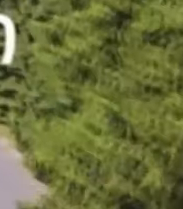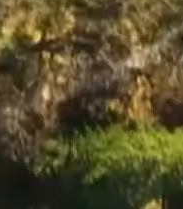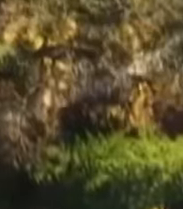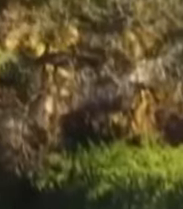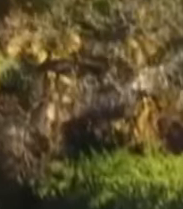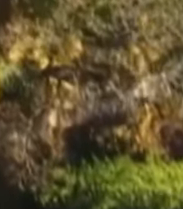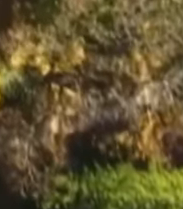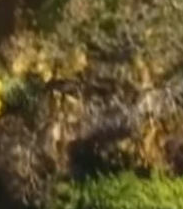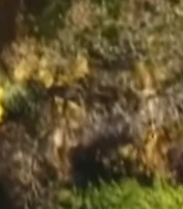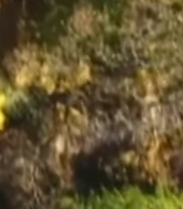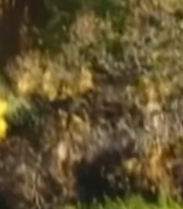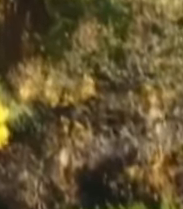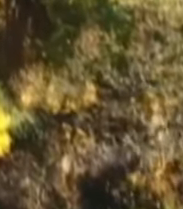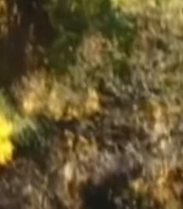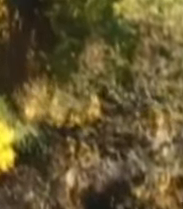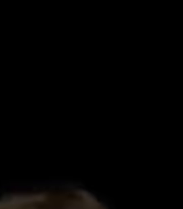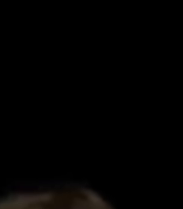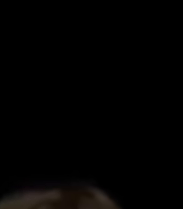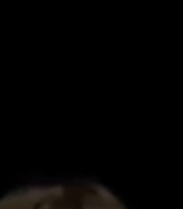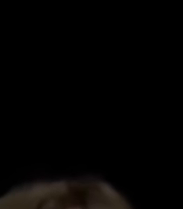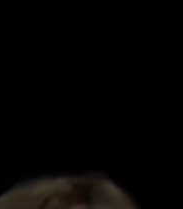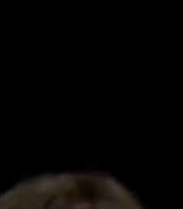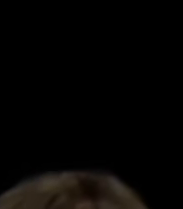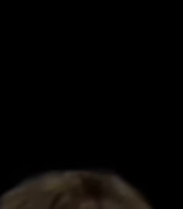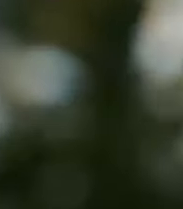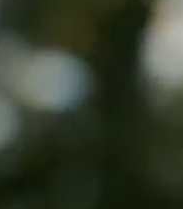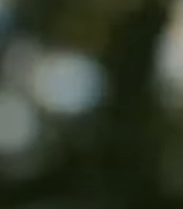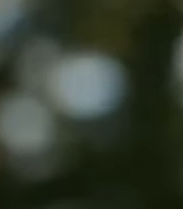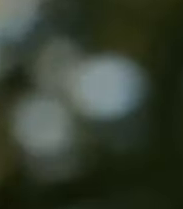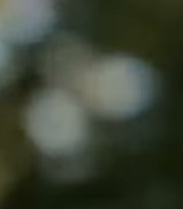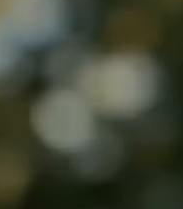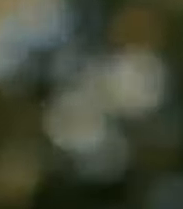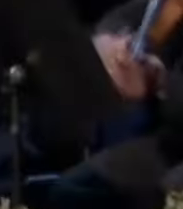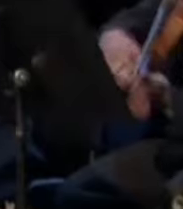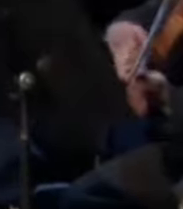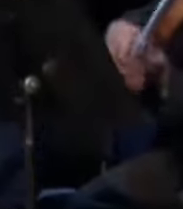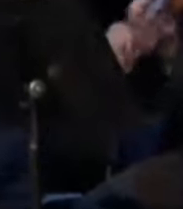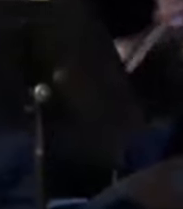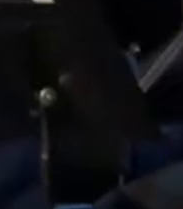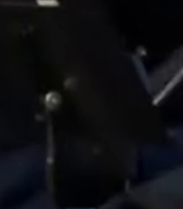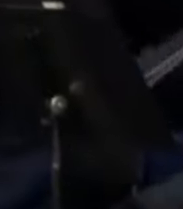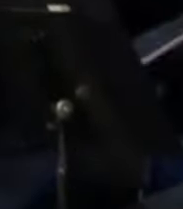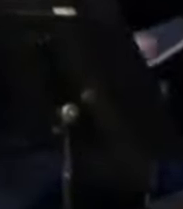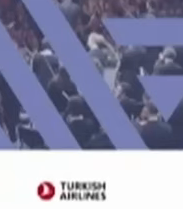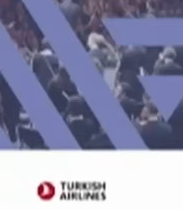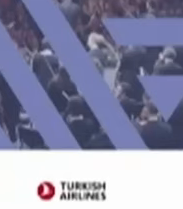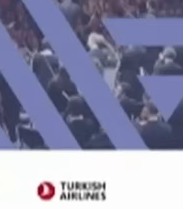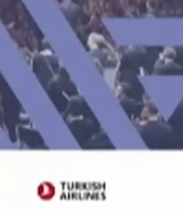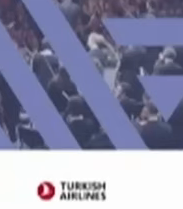ფესტივალი 8-22 სექტემბერი. ეზიარე კლასიკურ მუსიკას წინანდლის ისტორიულ